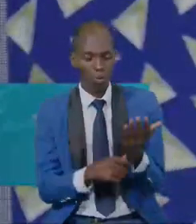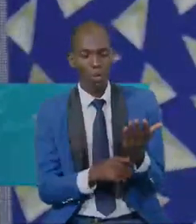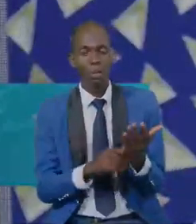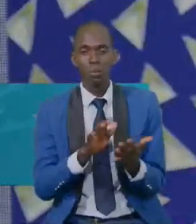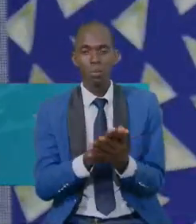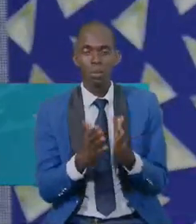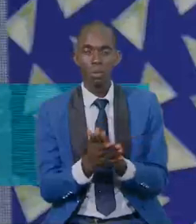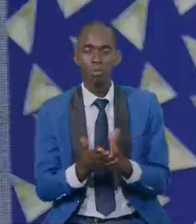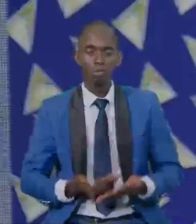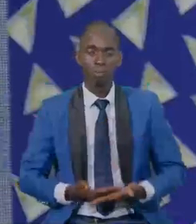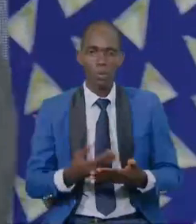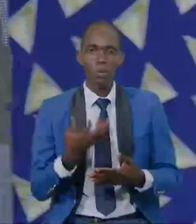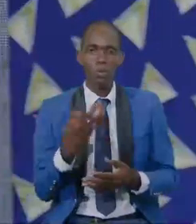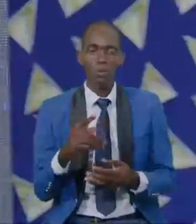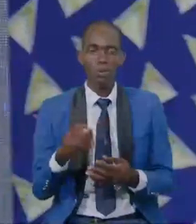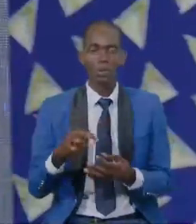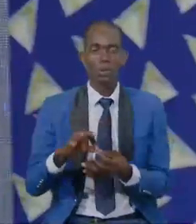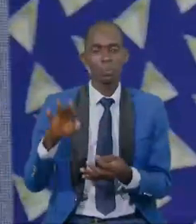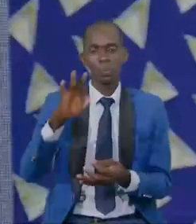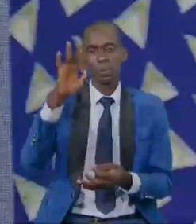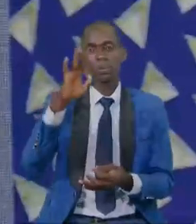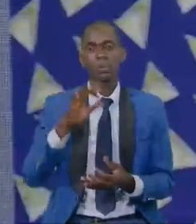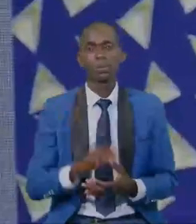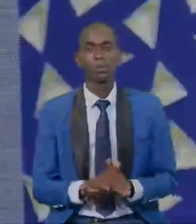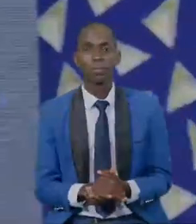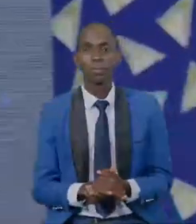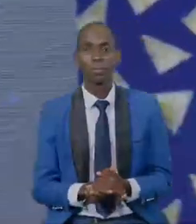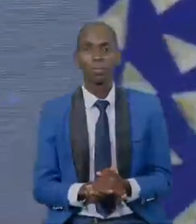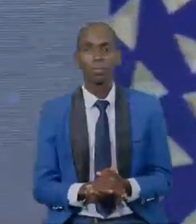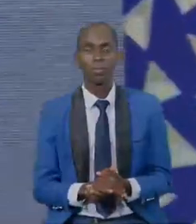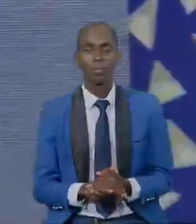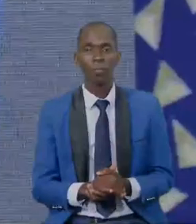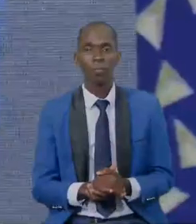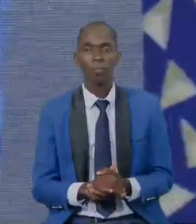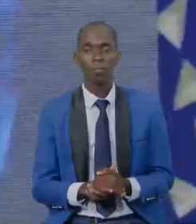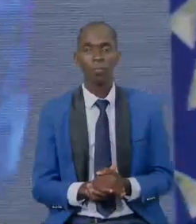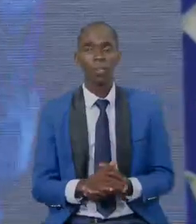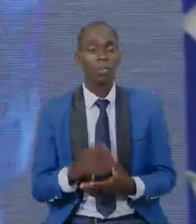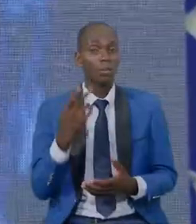forts. Afin que ceux qui sont nés de la chair soient nés de l'esprit.